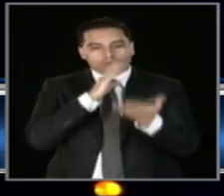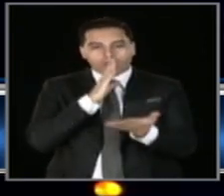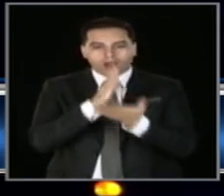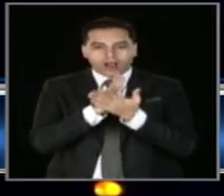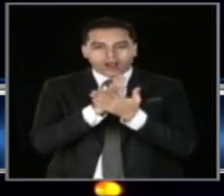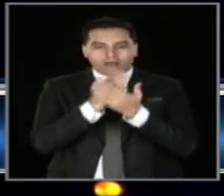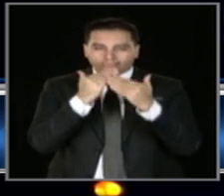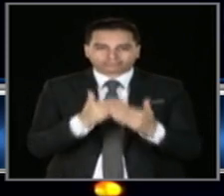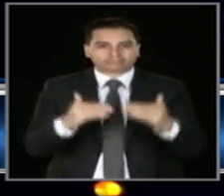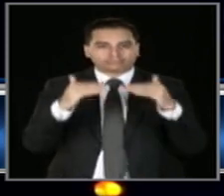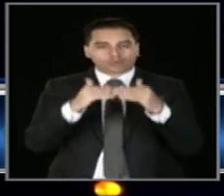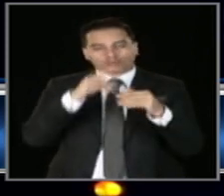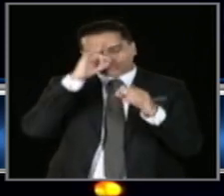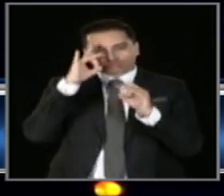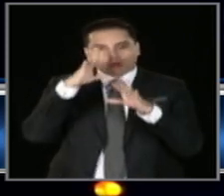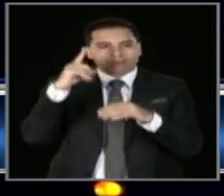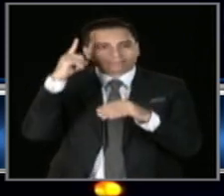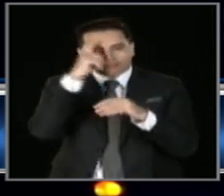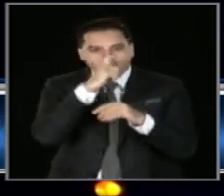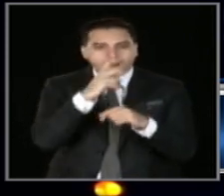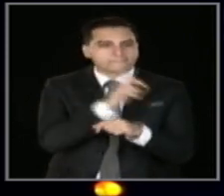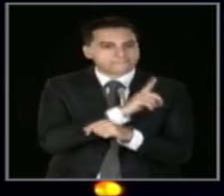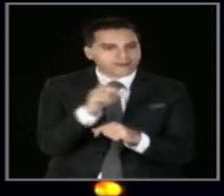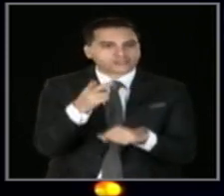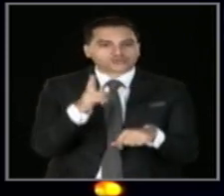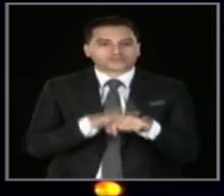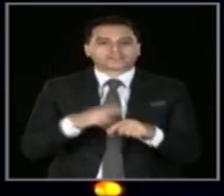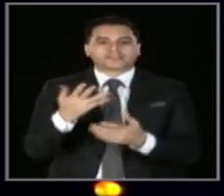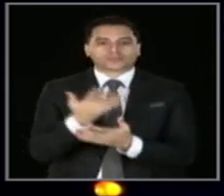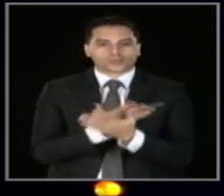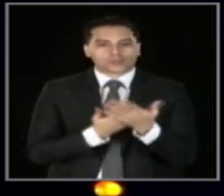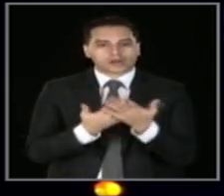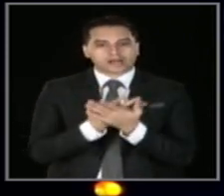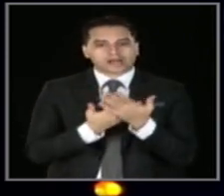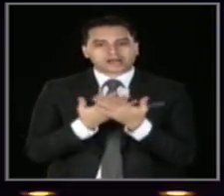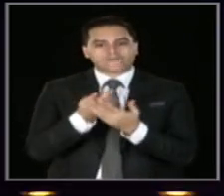يكونش فيه عقبة ولا سياسية من ناحية السياسات يعني ولا تمويلية. هي.